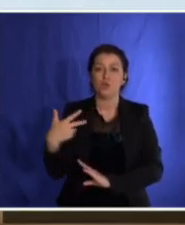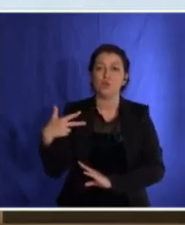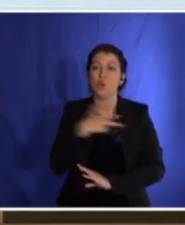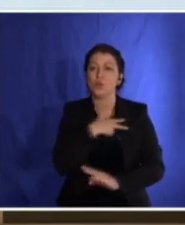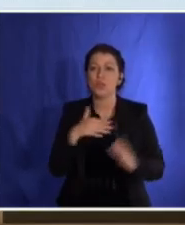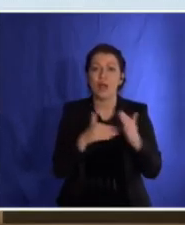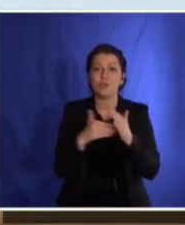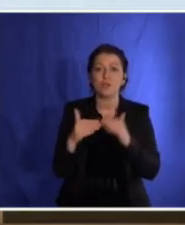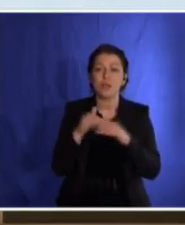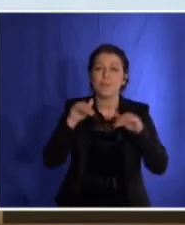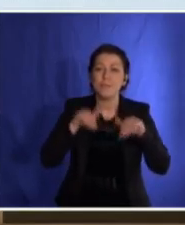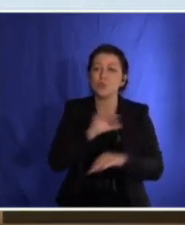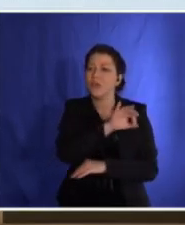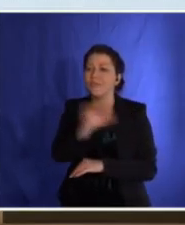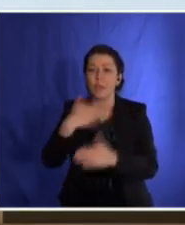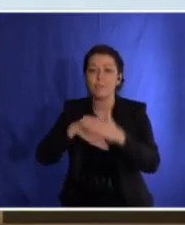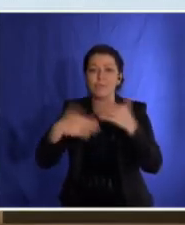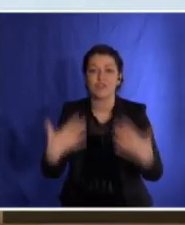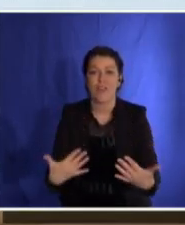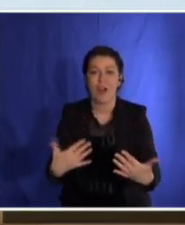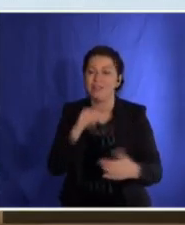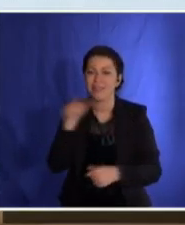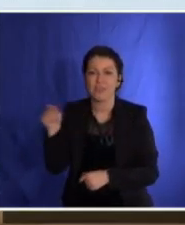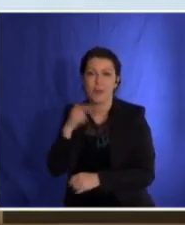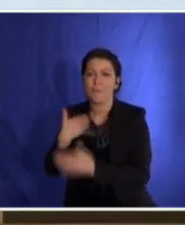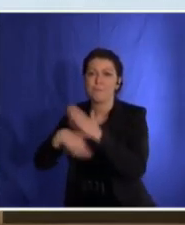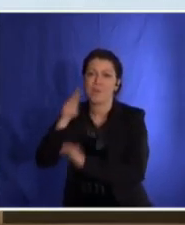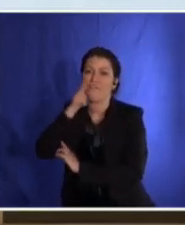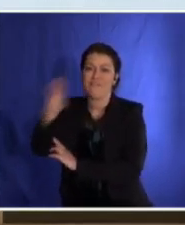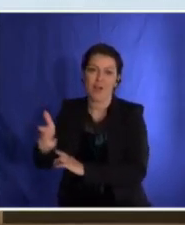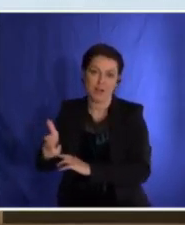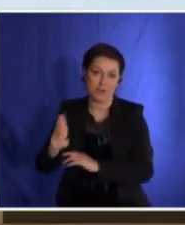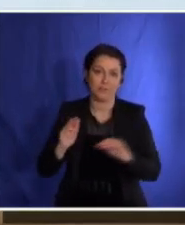für die Schwächsten da sein und nicht für die Frechsten.